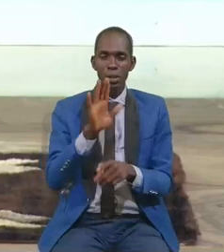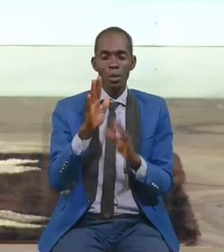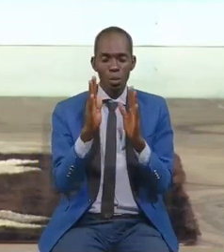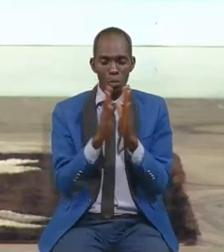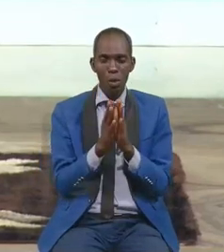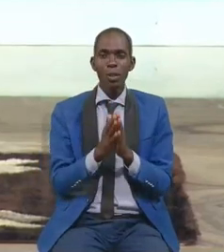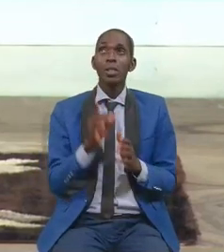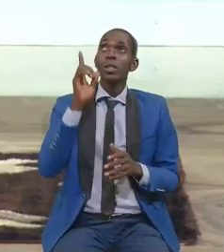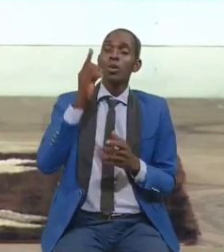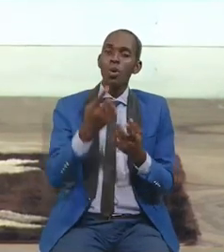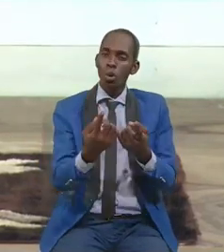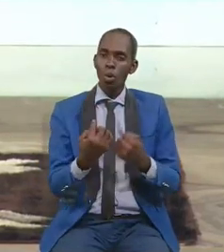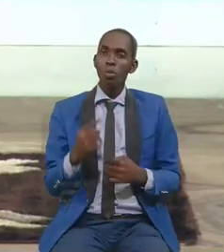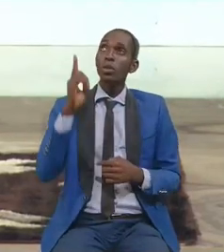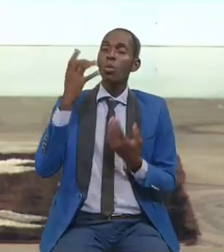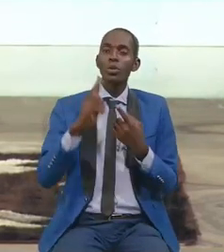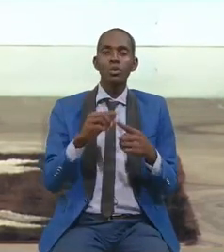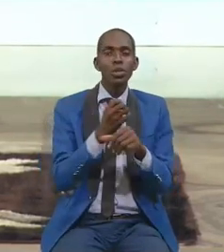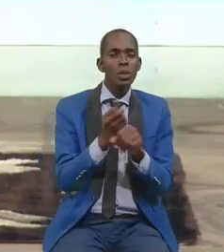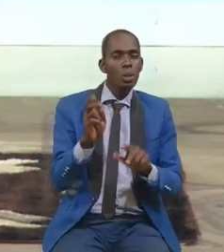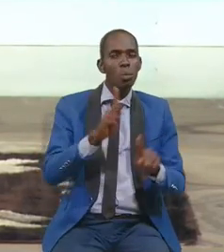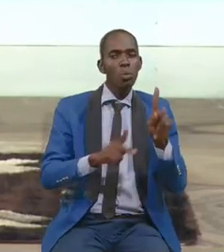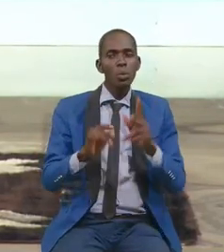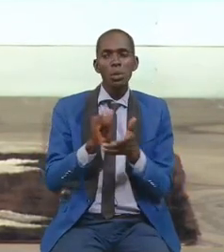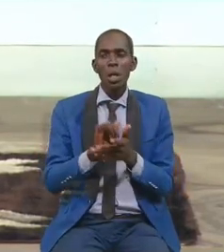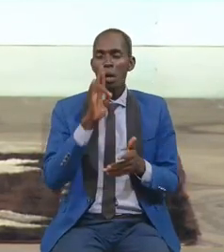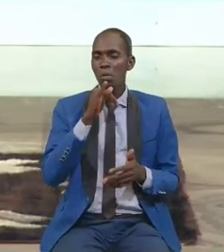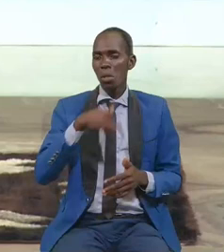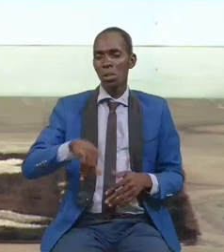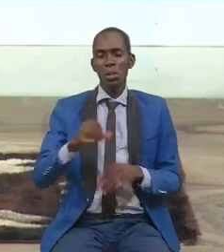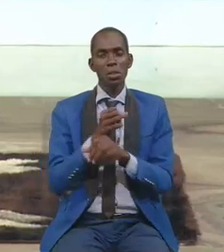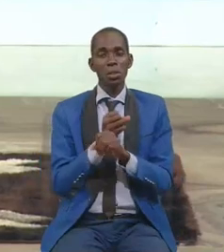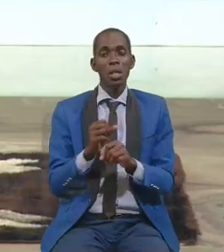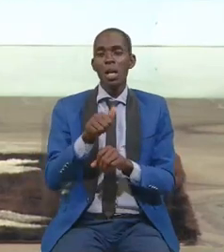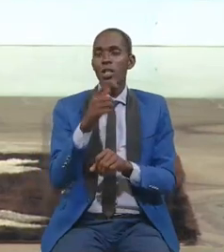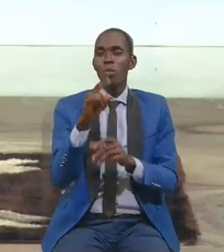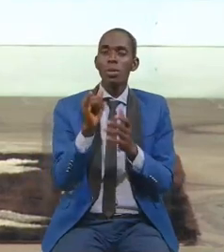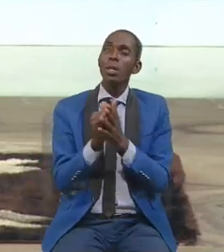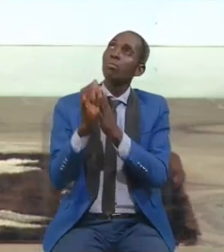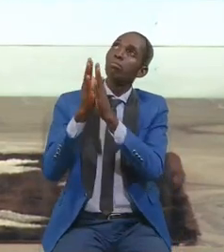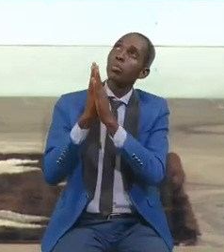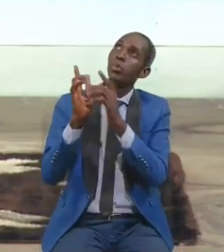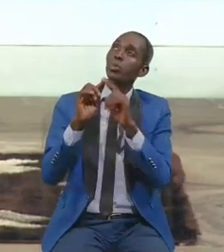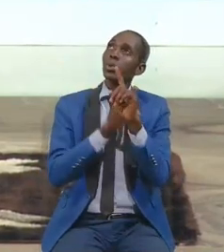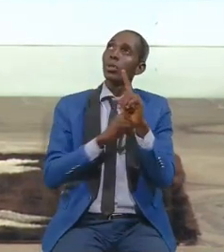Venez, il va sauver ceux qui ne sont pas sauvés. Et quiconque invoquera le nom du Seigneur sera sauvé.